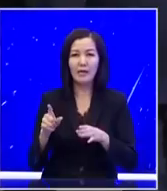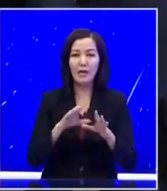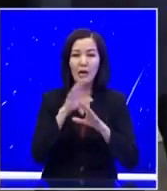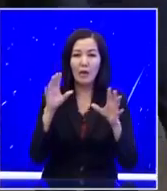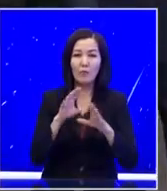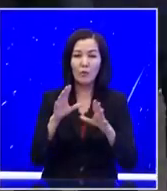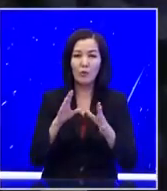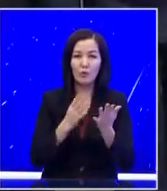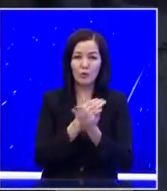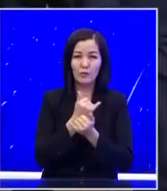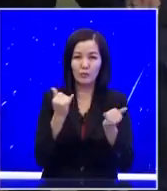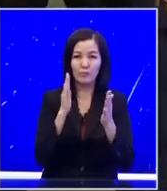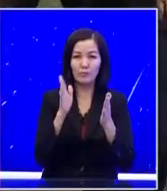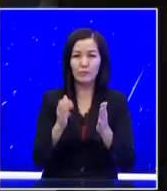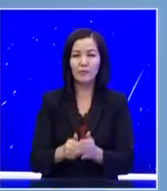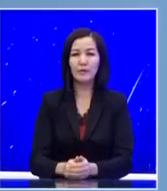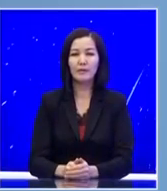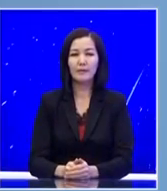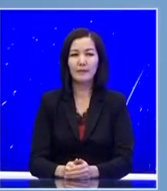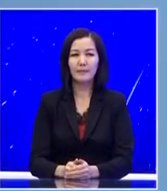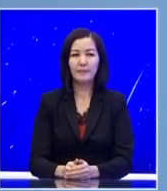қамқорлықсыз қалмайды деп атап өтті.